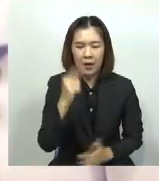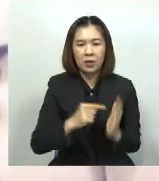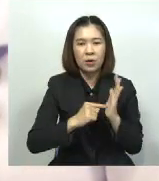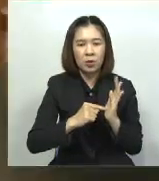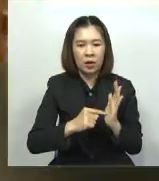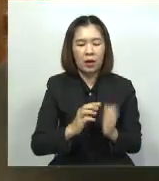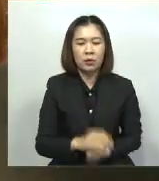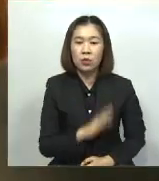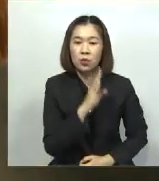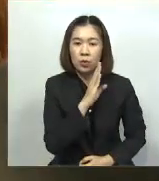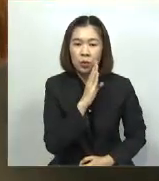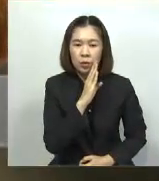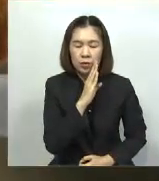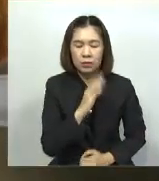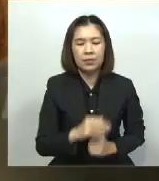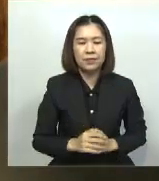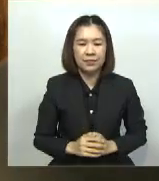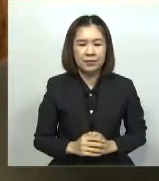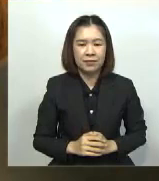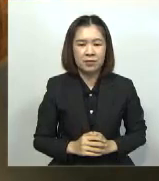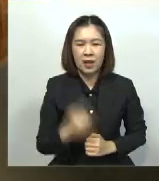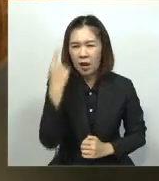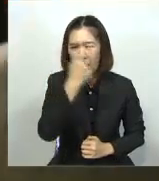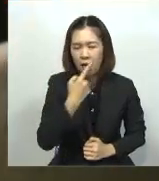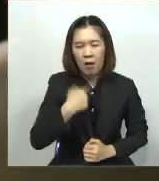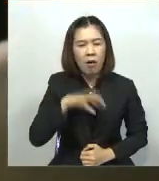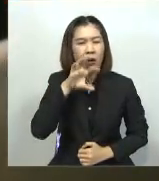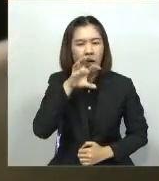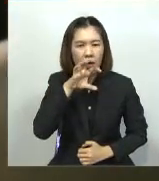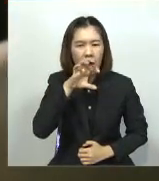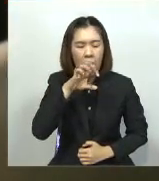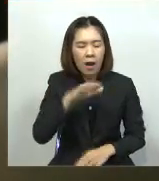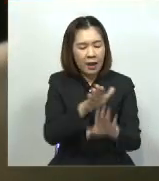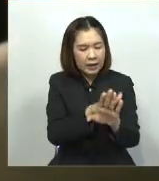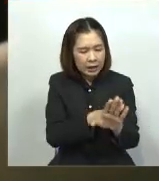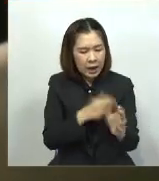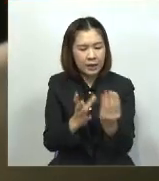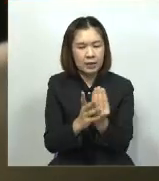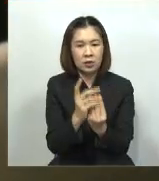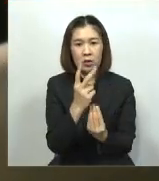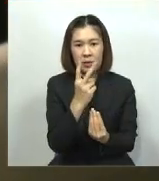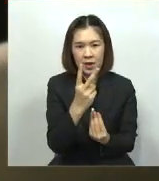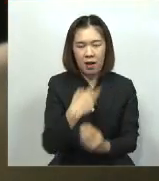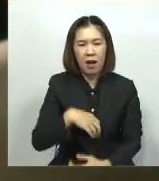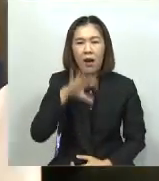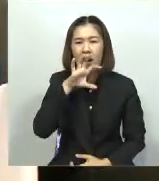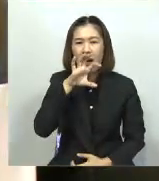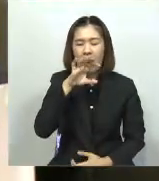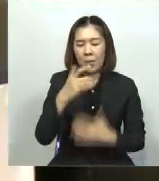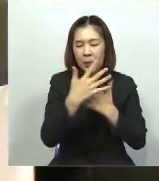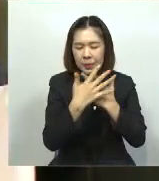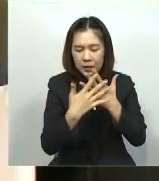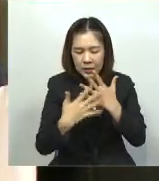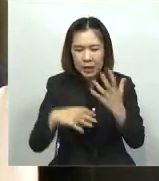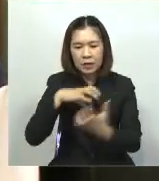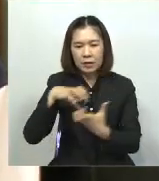างเช่นหากคุณผู้ชมมีอาการต่อไปนี้ใครไอติดต่อกันนานถึง2สัปดาห์ไอออกมาแล้วมีเลือด